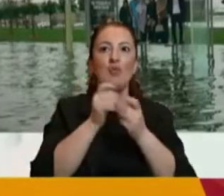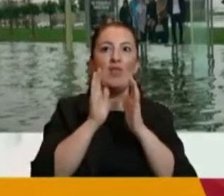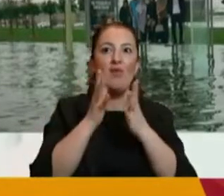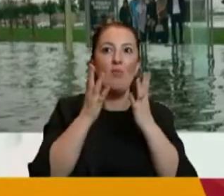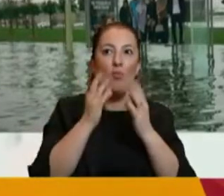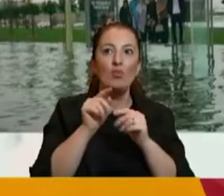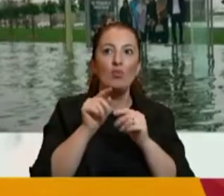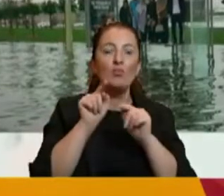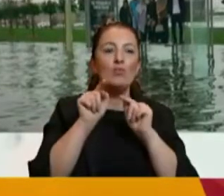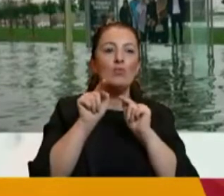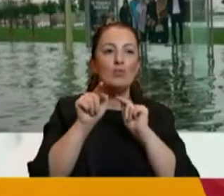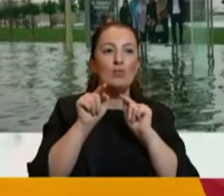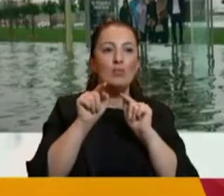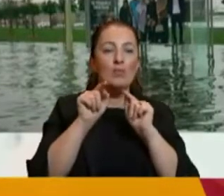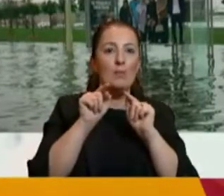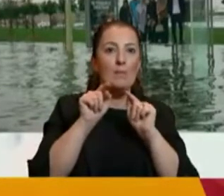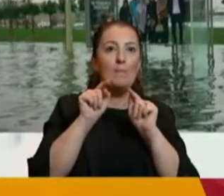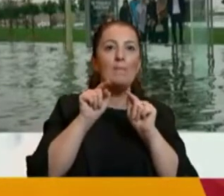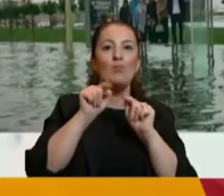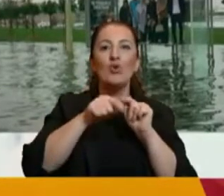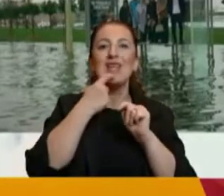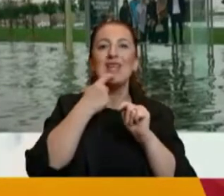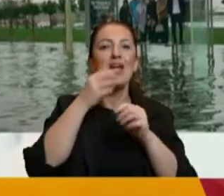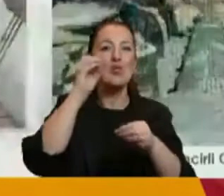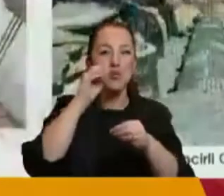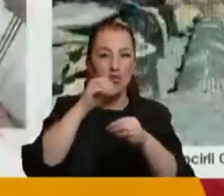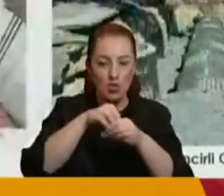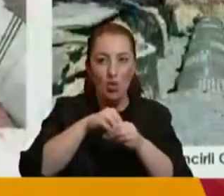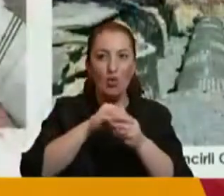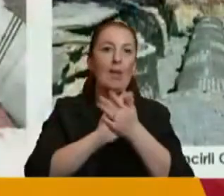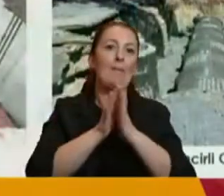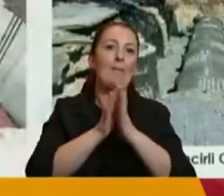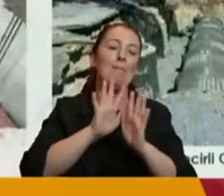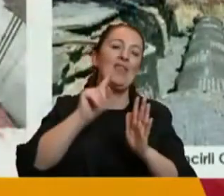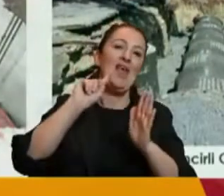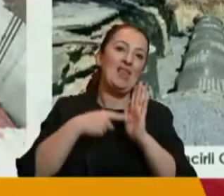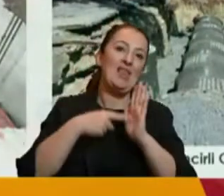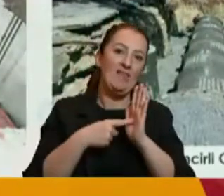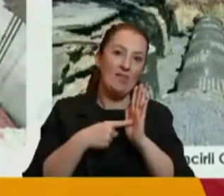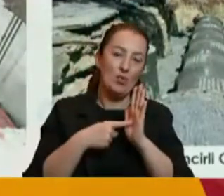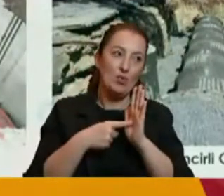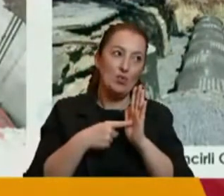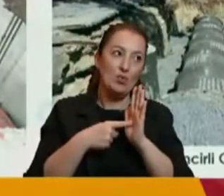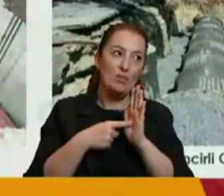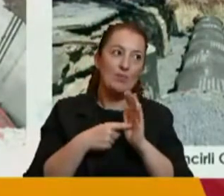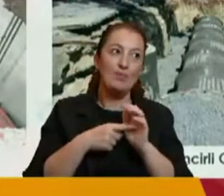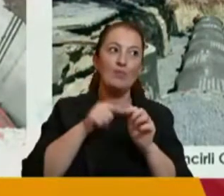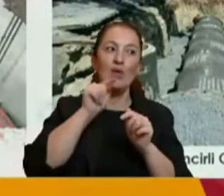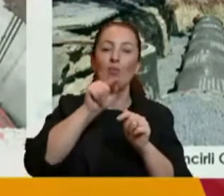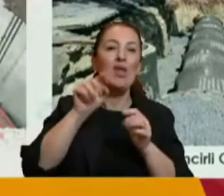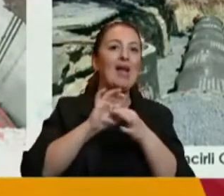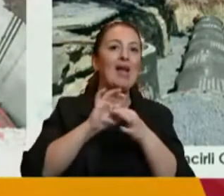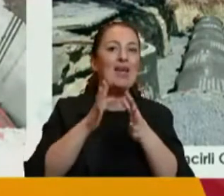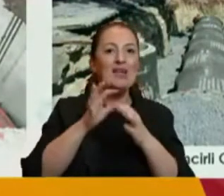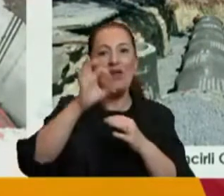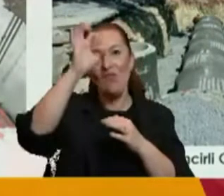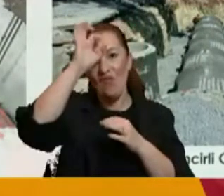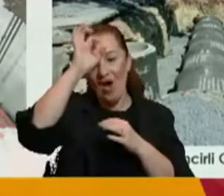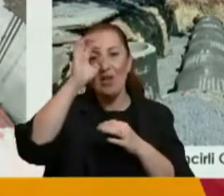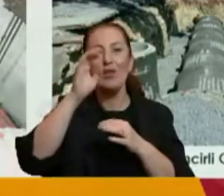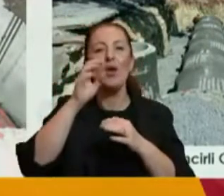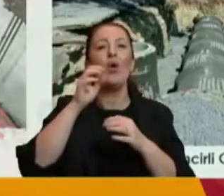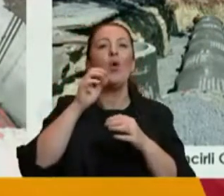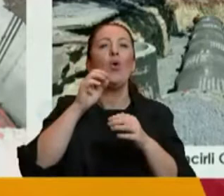Bunlar da bu yıl sonu itibariyle tamamlanmasını hedefliyoruz Bak bunlar nedir işte Fatih Kumkapı